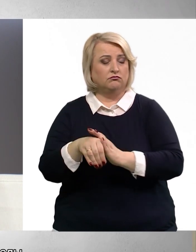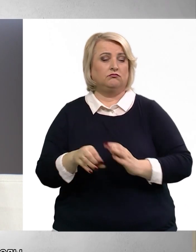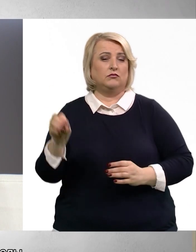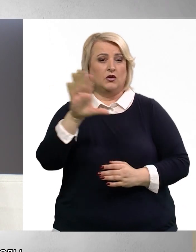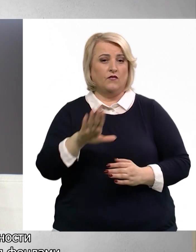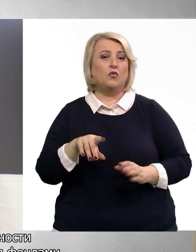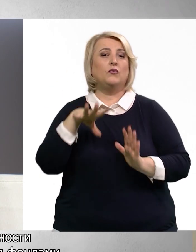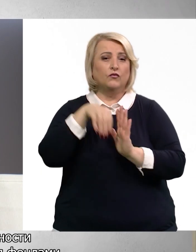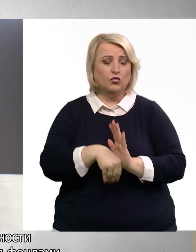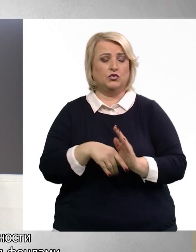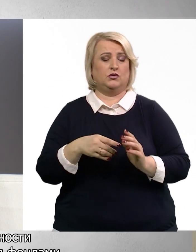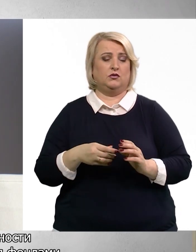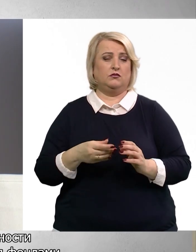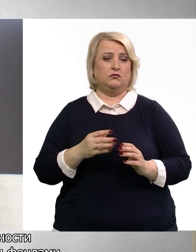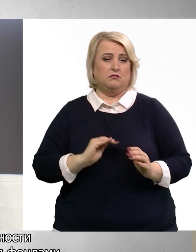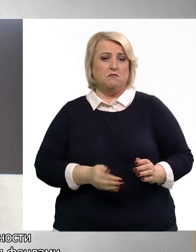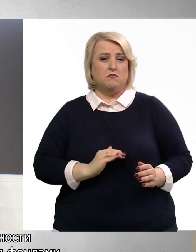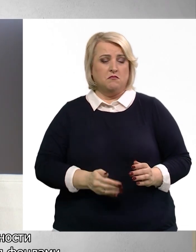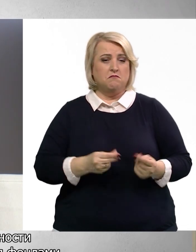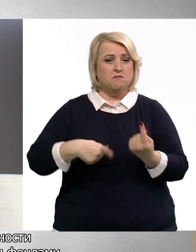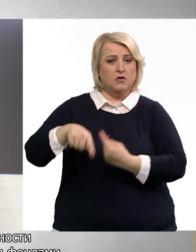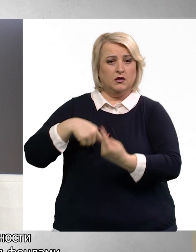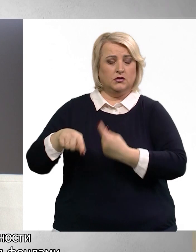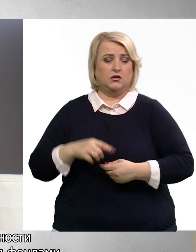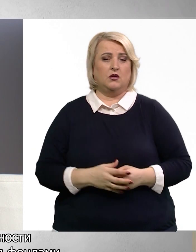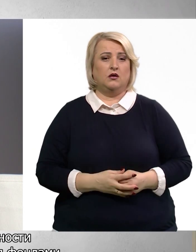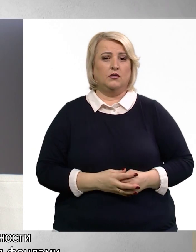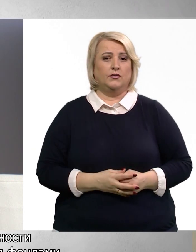de afaceri. Și aici să nu ajungem în situația